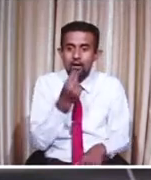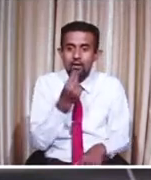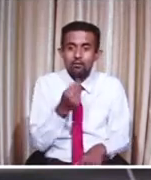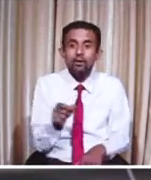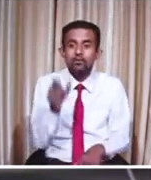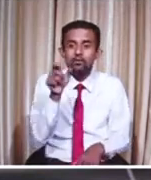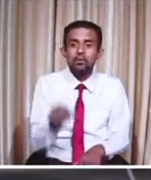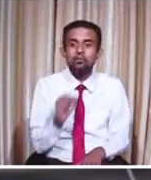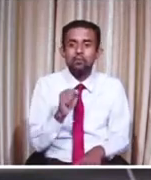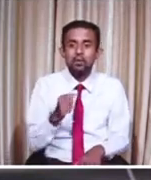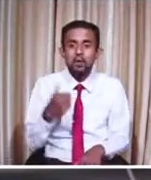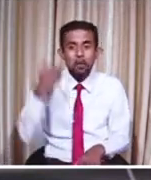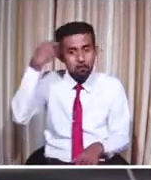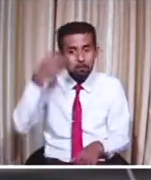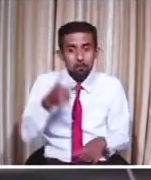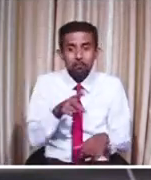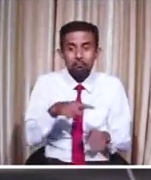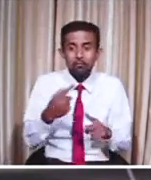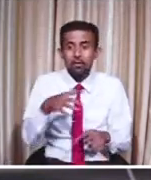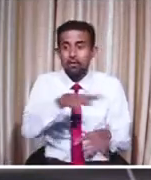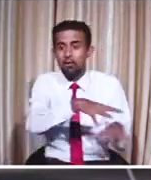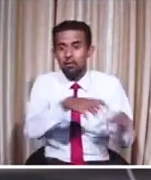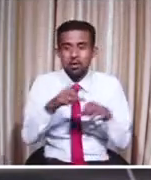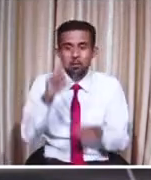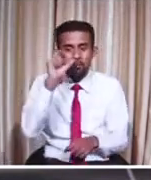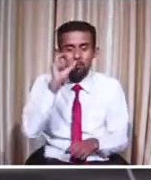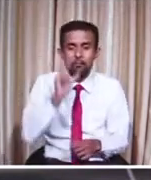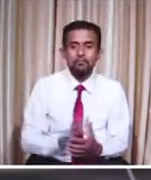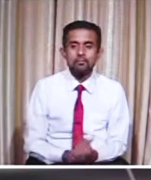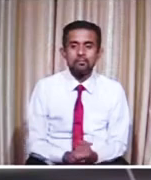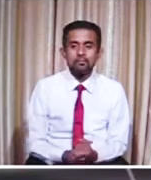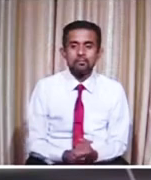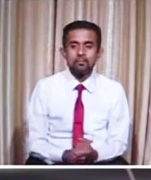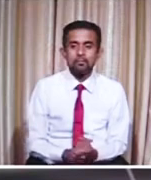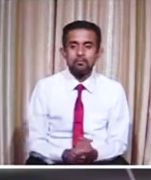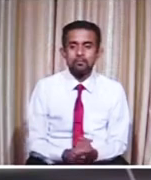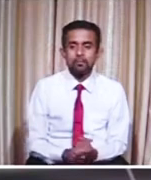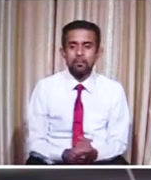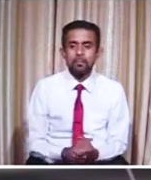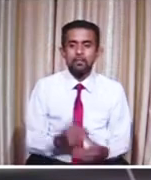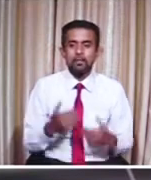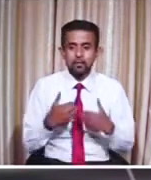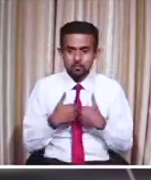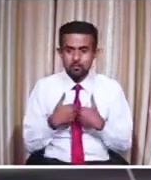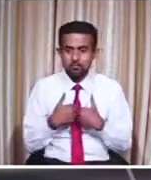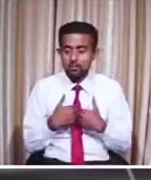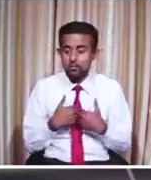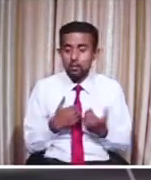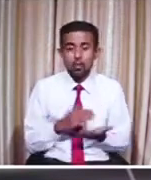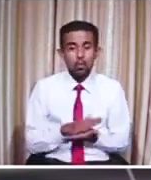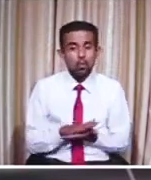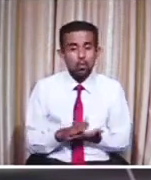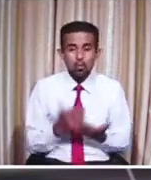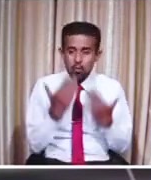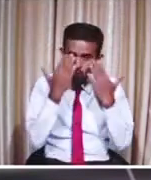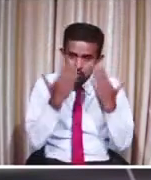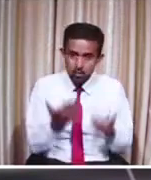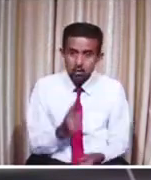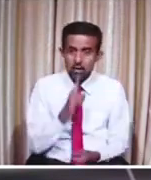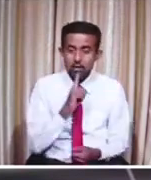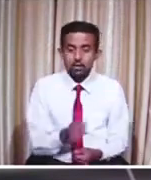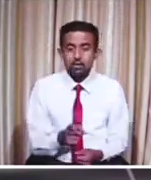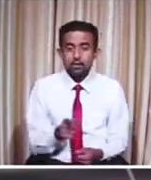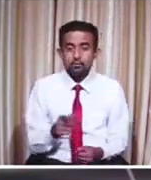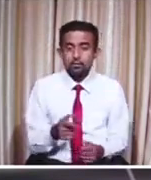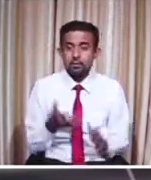wenne malakuna wenakinek atata pat wenakan balan inna enisa api ita ona kamin kiyenawa